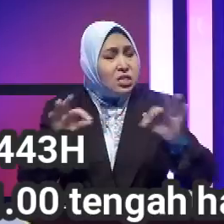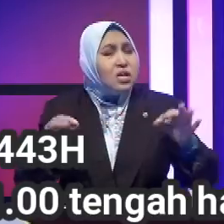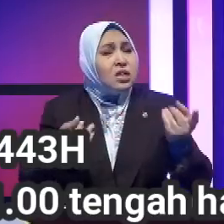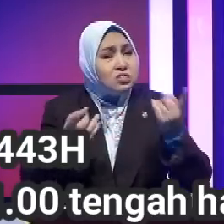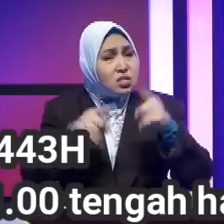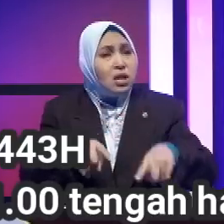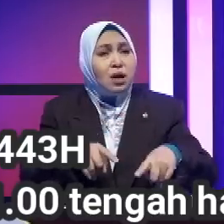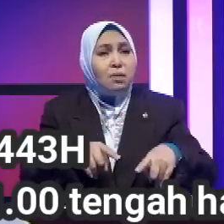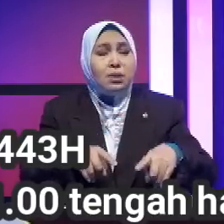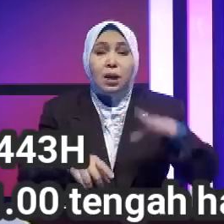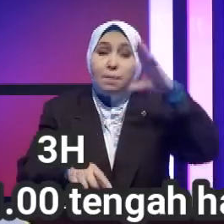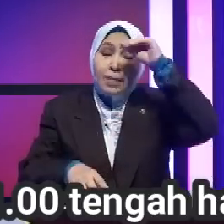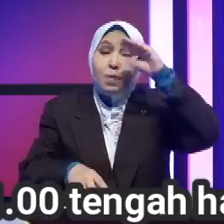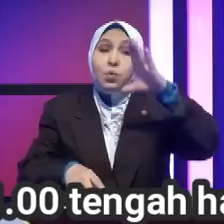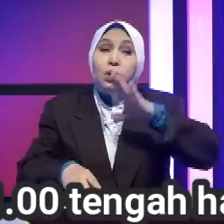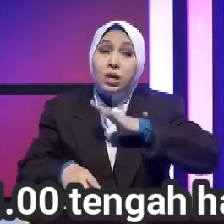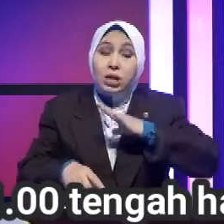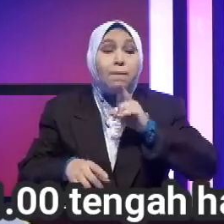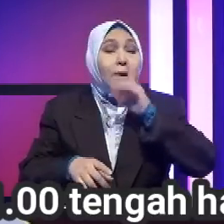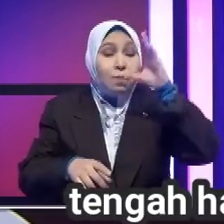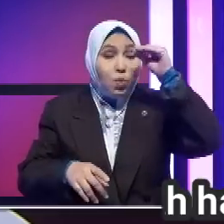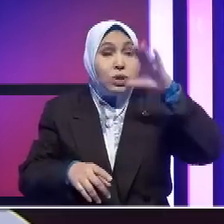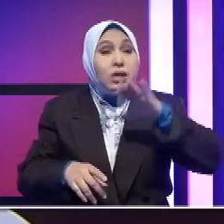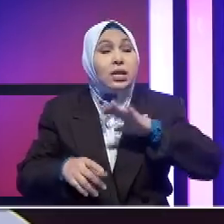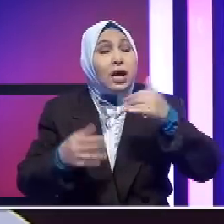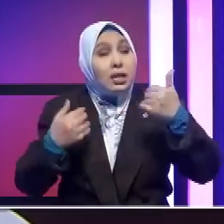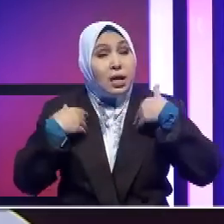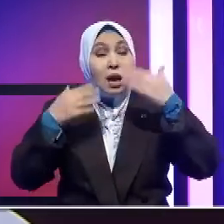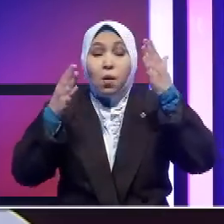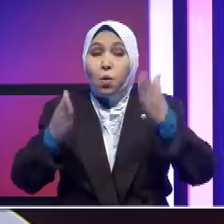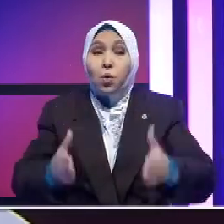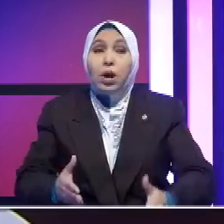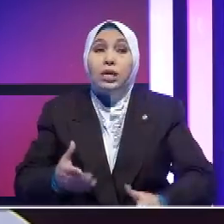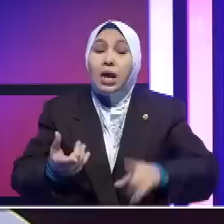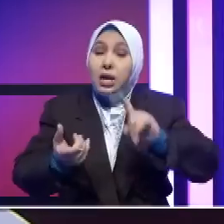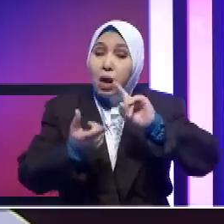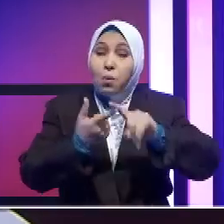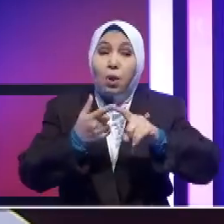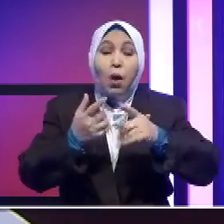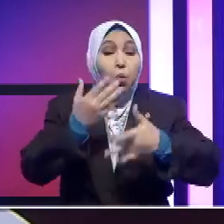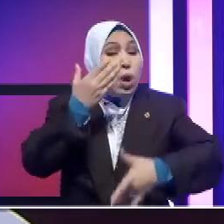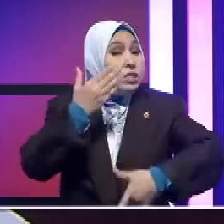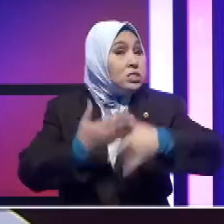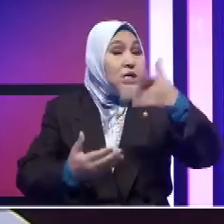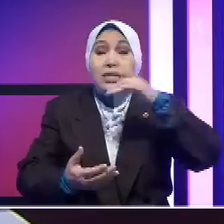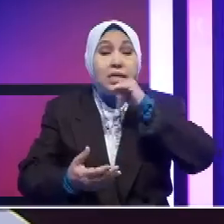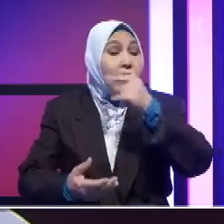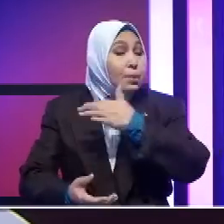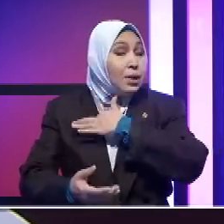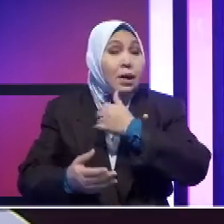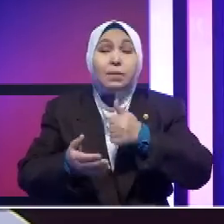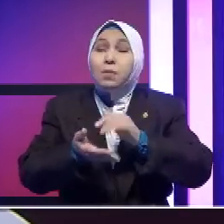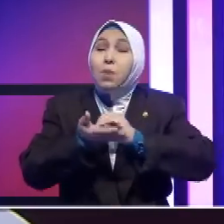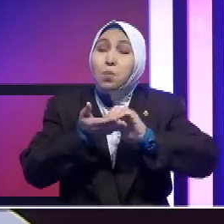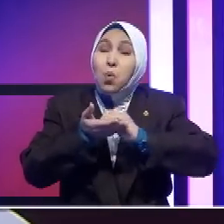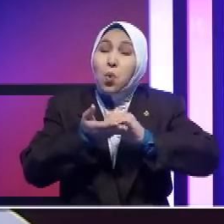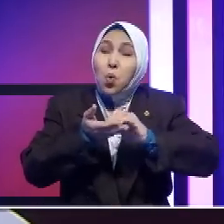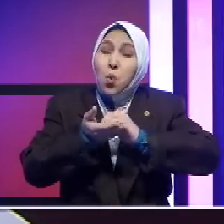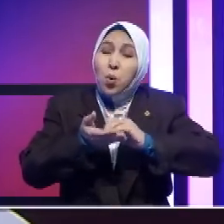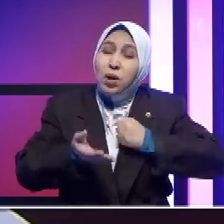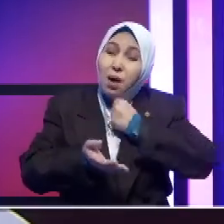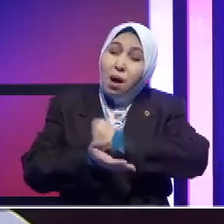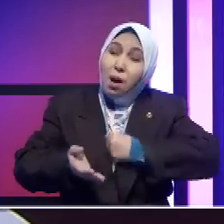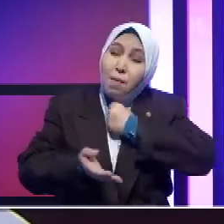ya, tentang pemuda ini? Sebenarnya pemuda ini adalah orang yang awalnya tidak beriman, tetapi kerana memohon keampunan daripada Allah Subhanahu Wa